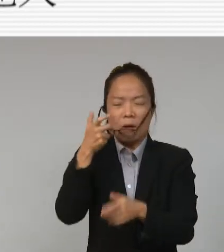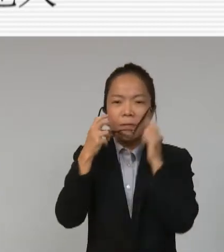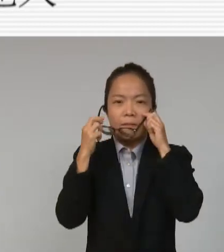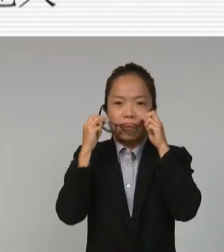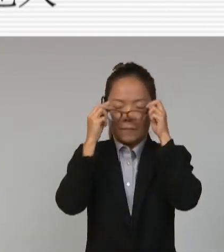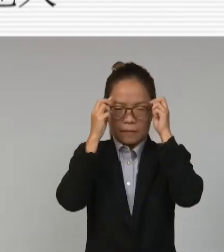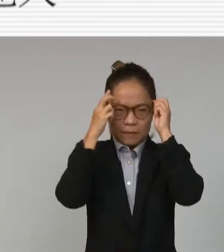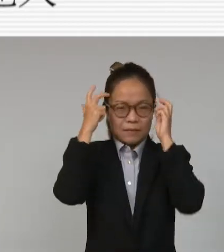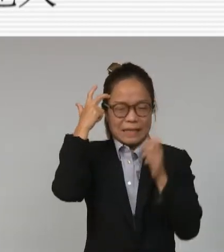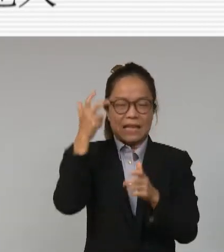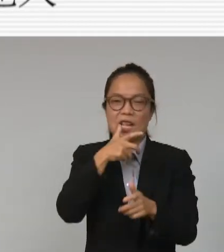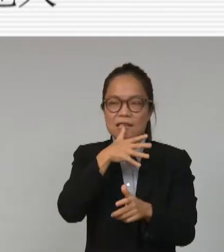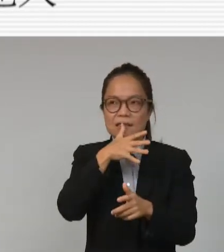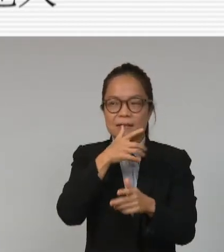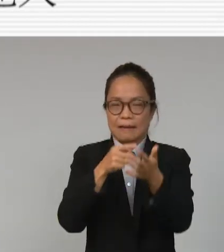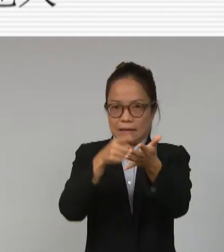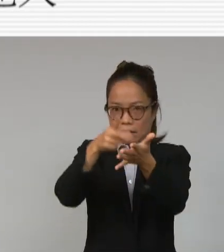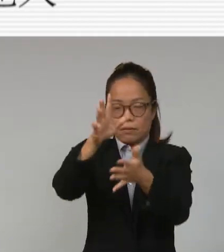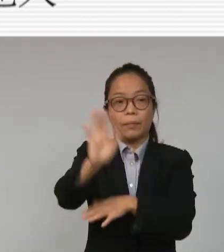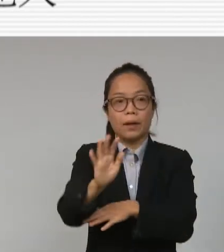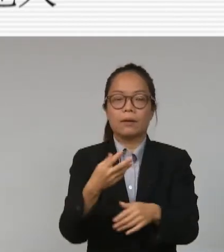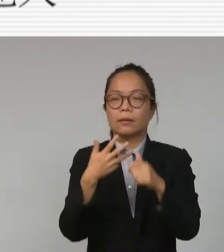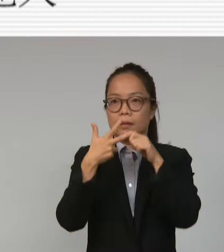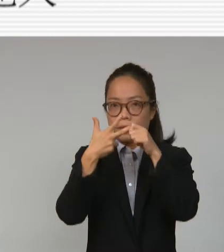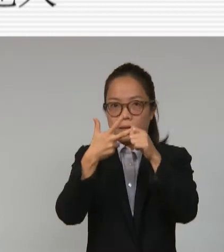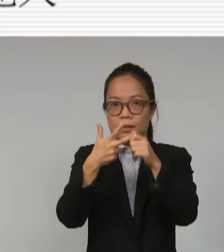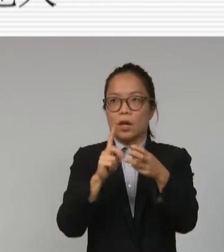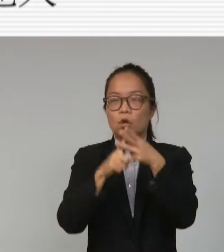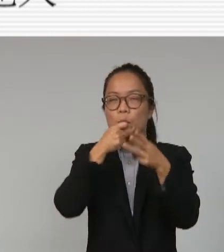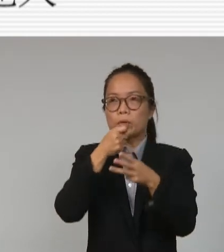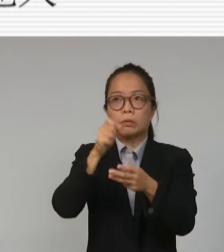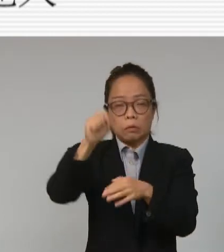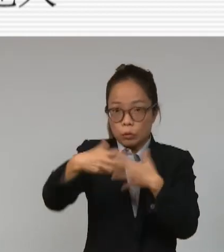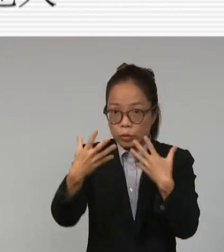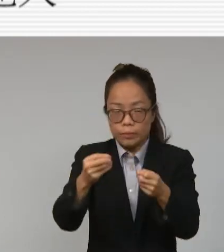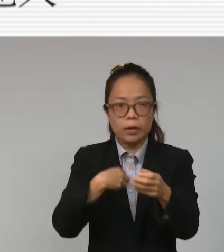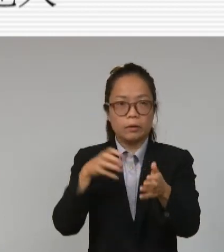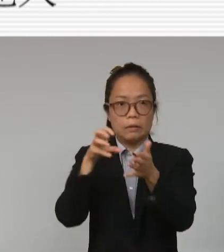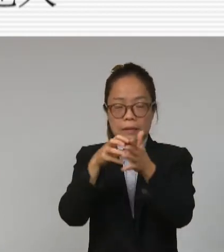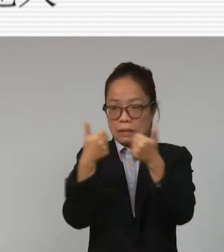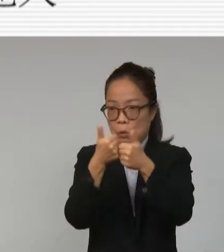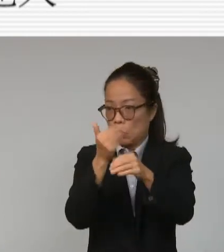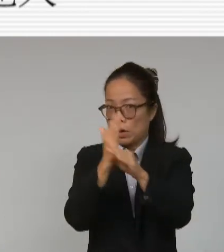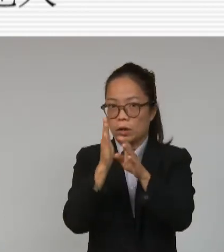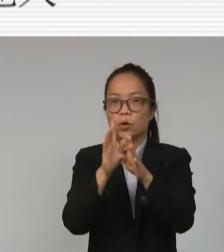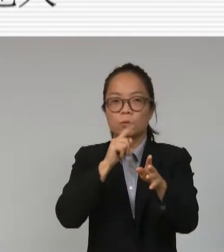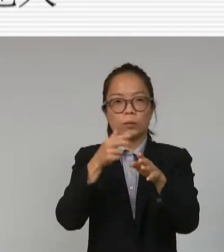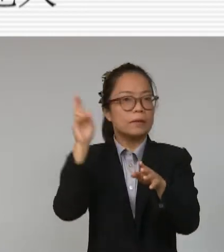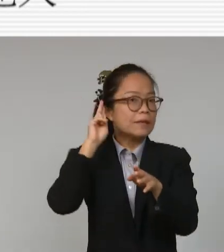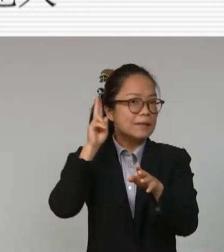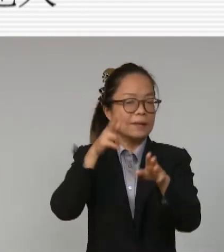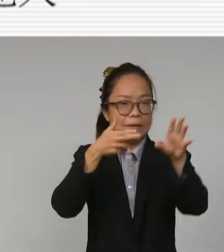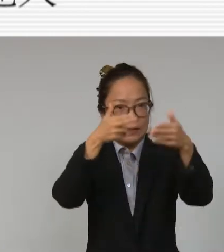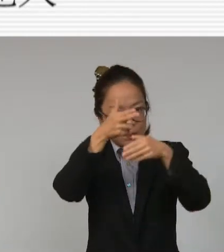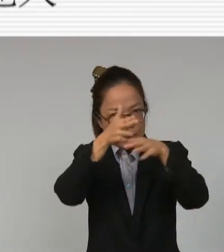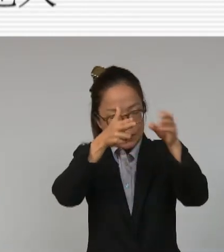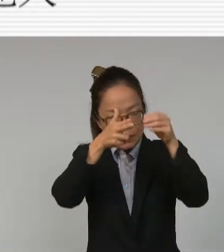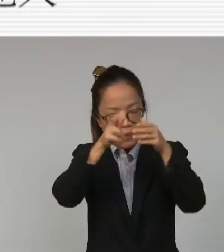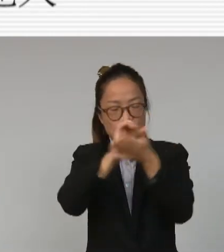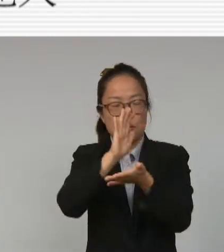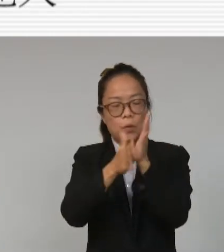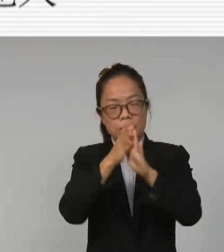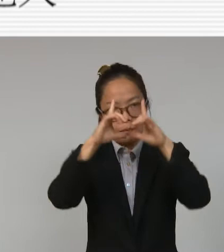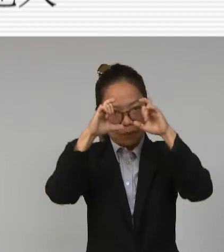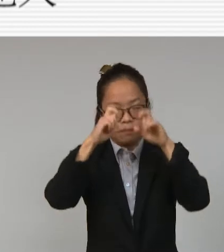言；七、未经主持人许可，不得于听证进行中进行录音、录影或照